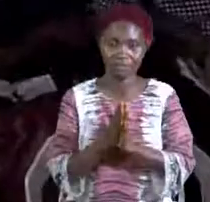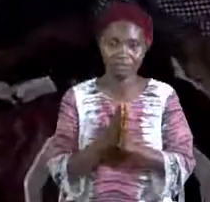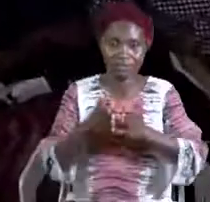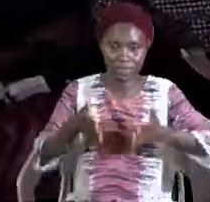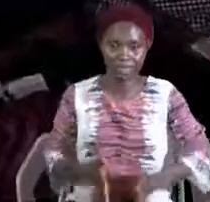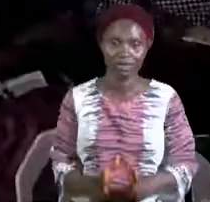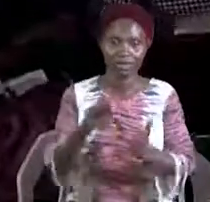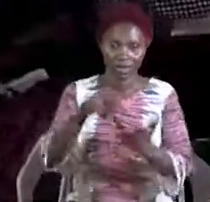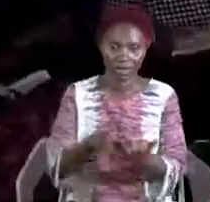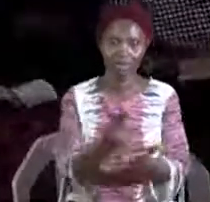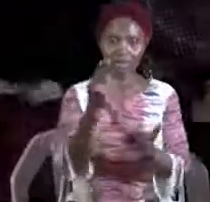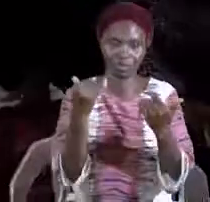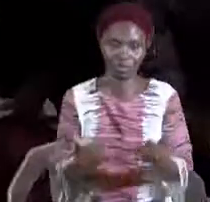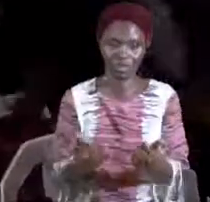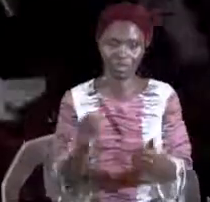Levons-nous maintenant.